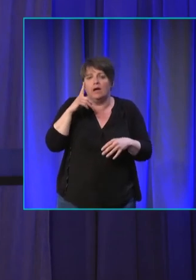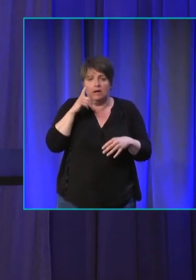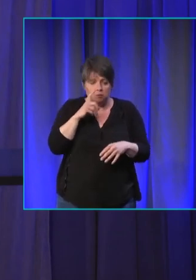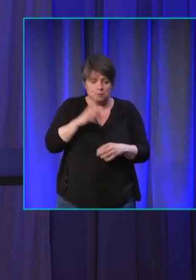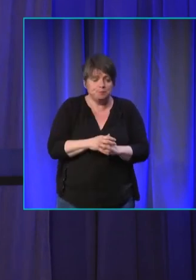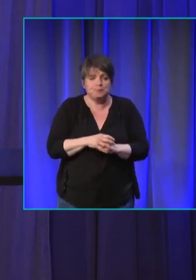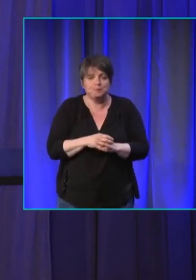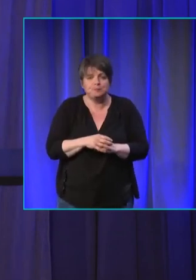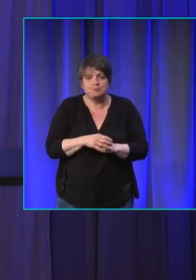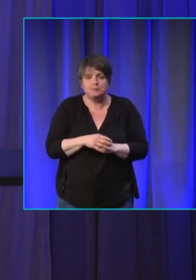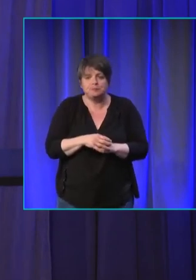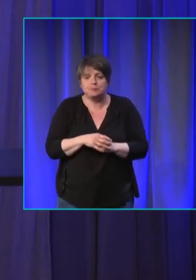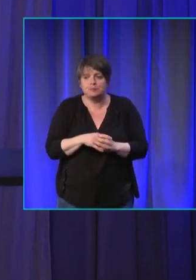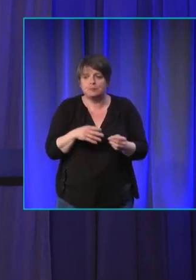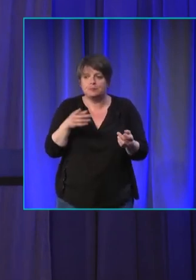récupération,